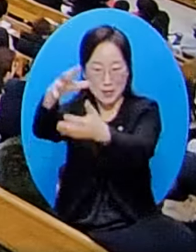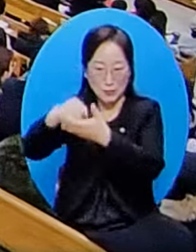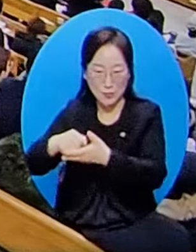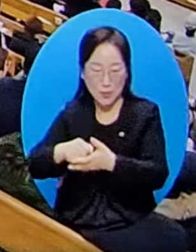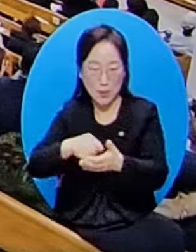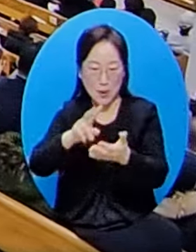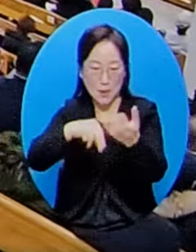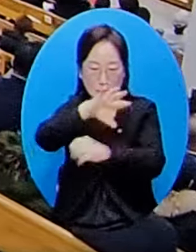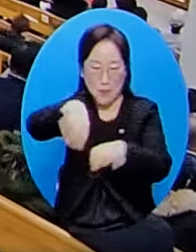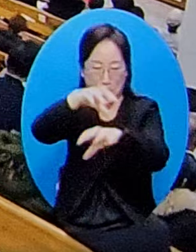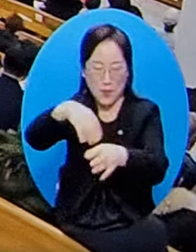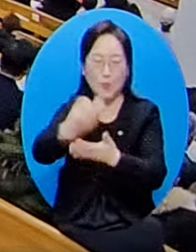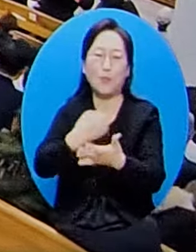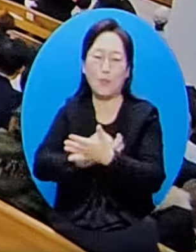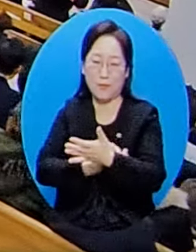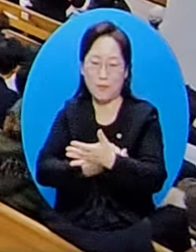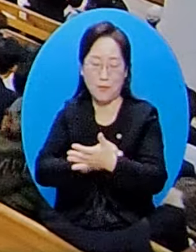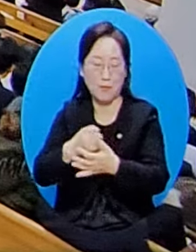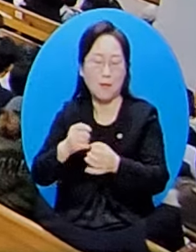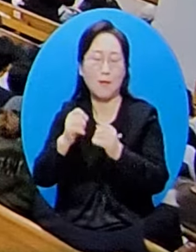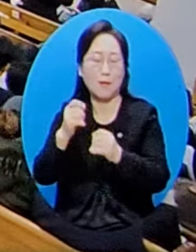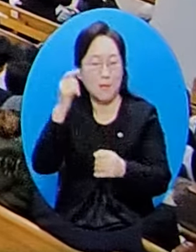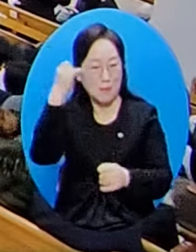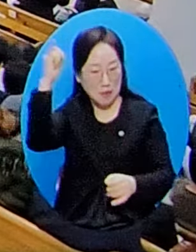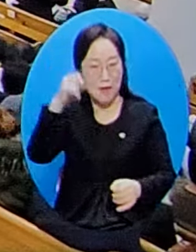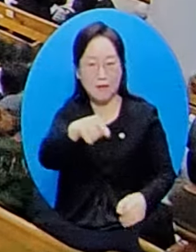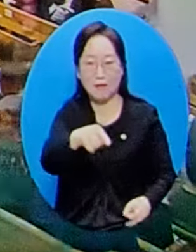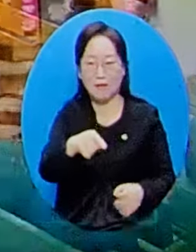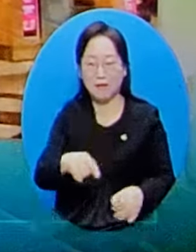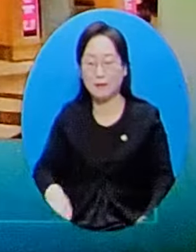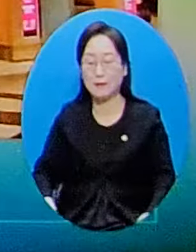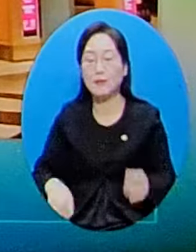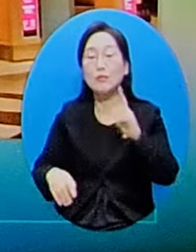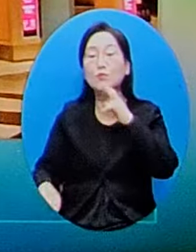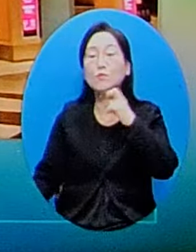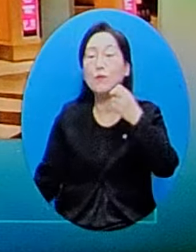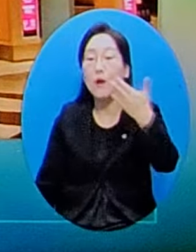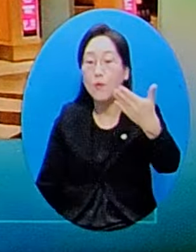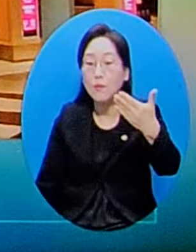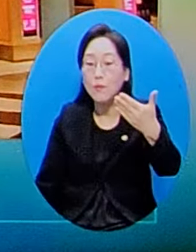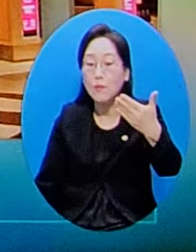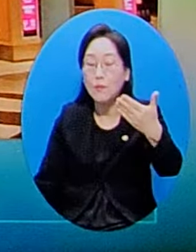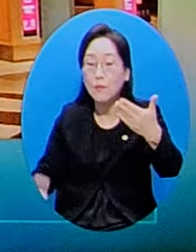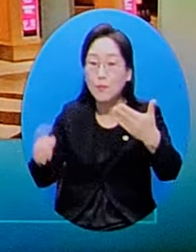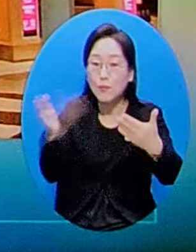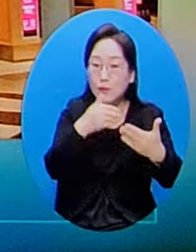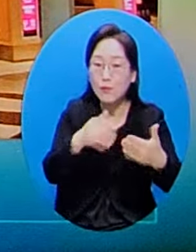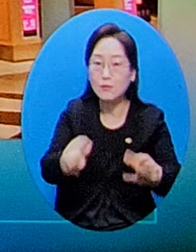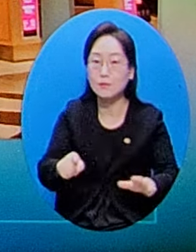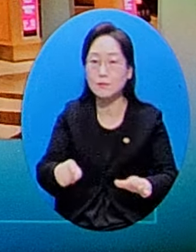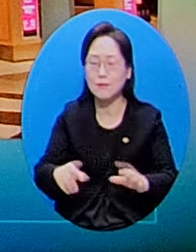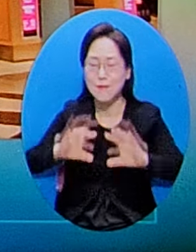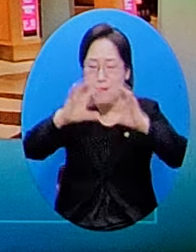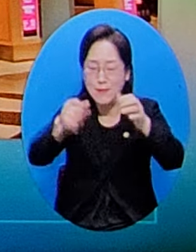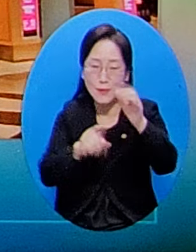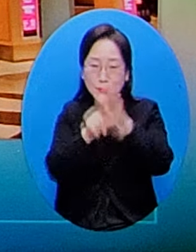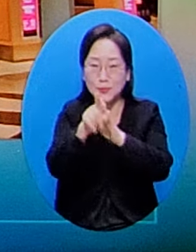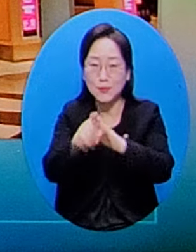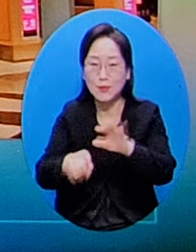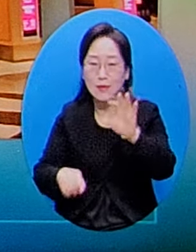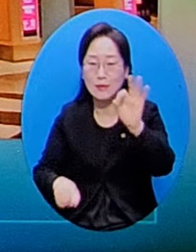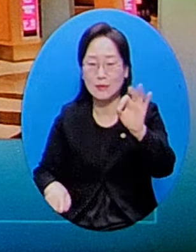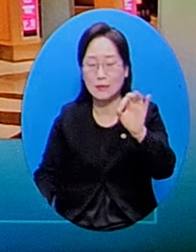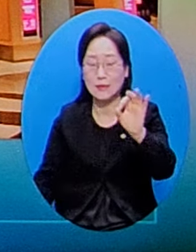사학가적인 기준이 있어요. 1960년 29살의 나이로 오늘날 세계 최대 면세점 업계 체인인